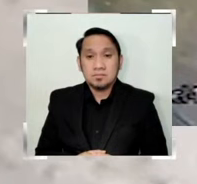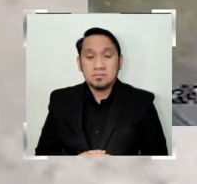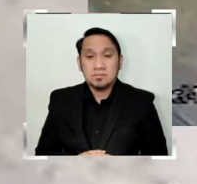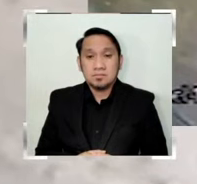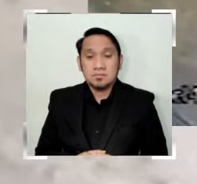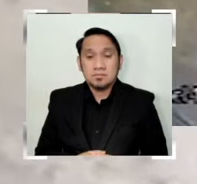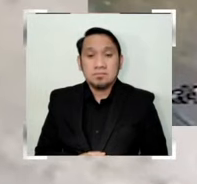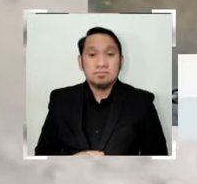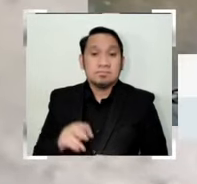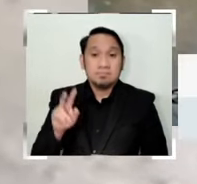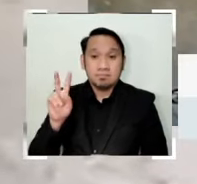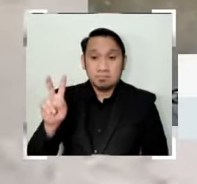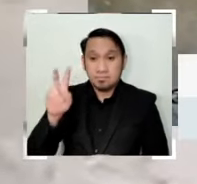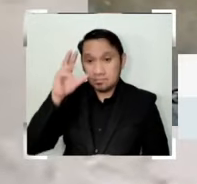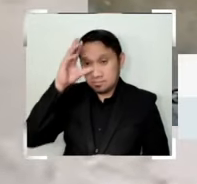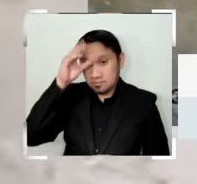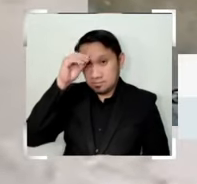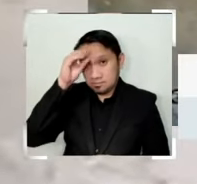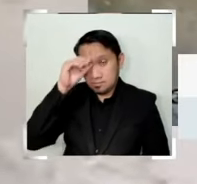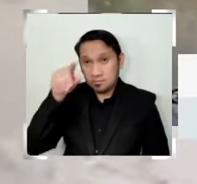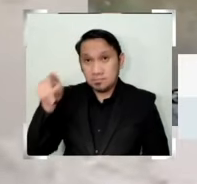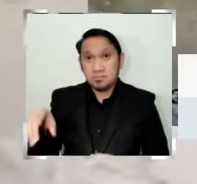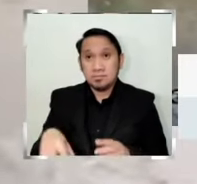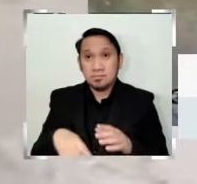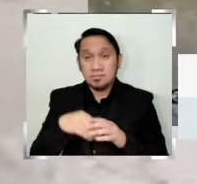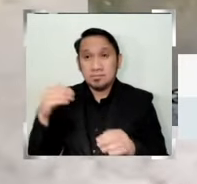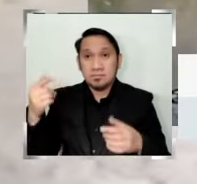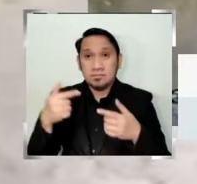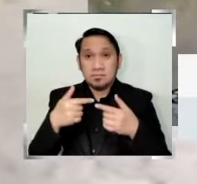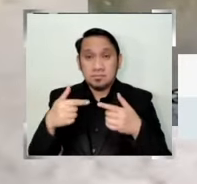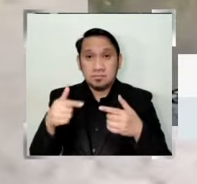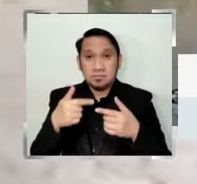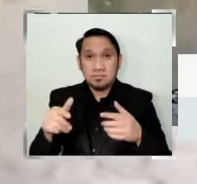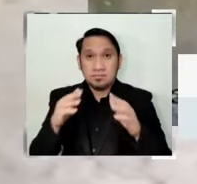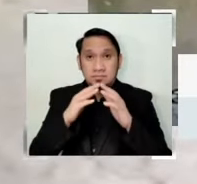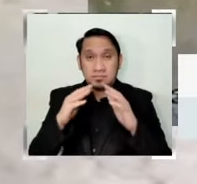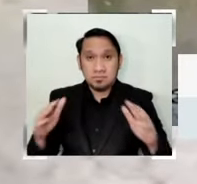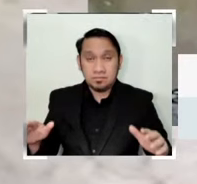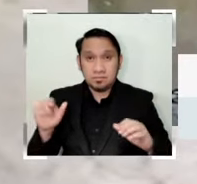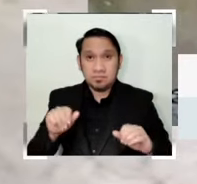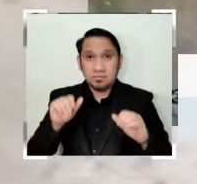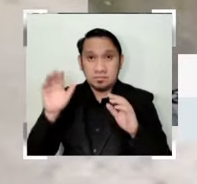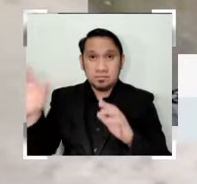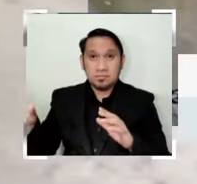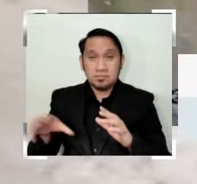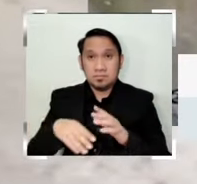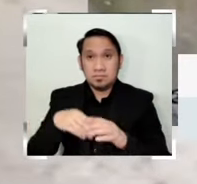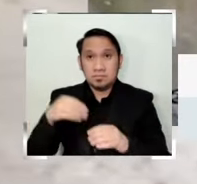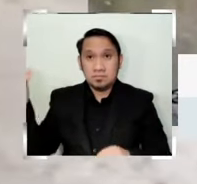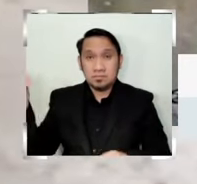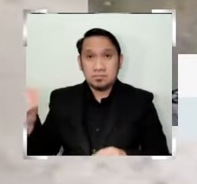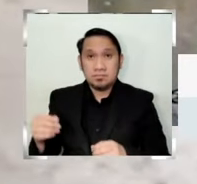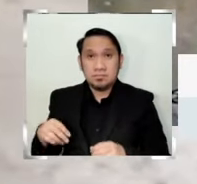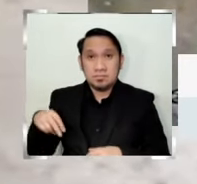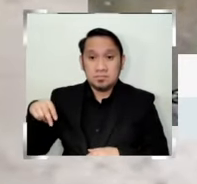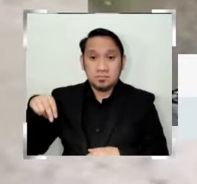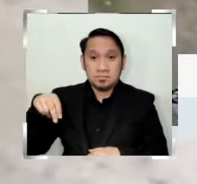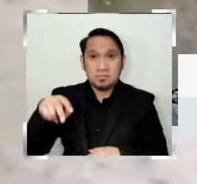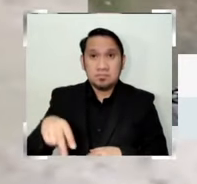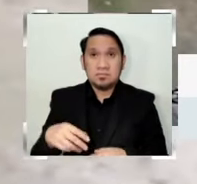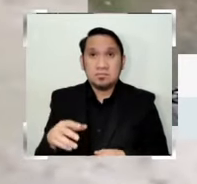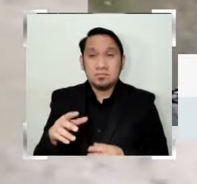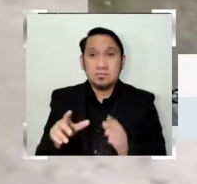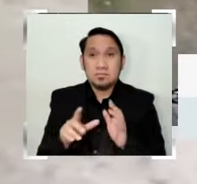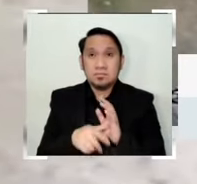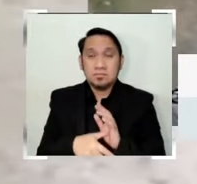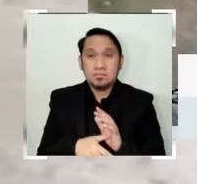Dalawang lalaki ang nagmamadaling lumabas sa gate ng bahay na ito sa Antipolo City at naglakad papalayo. Maya-maya pa, sinundan sila